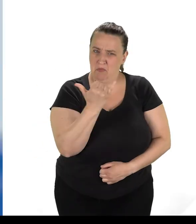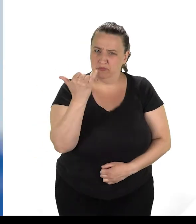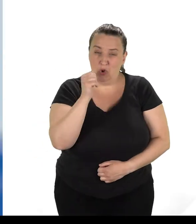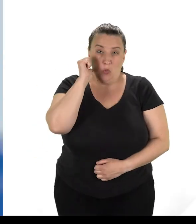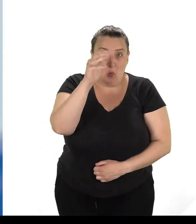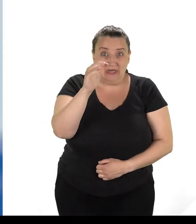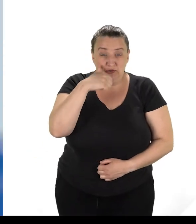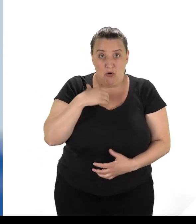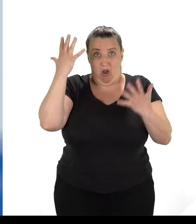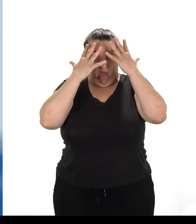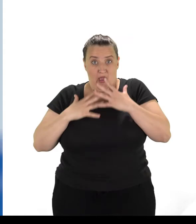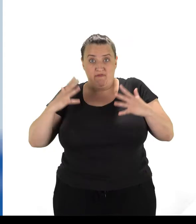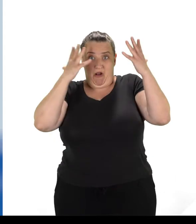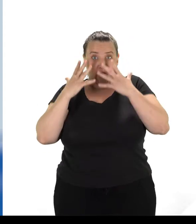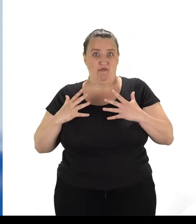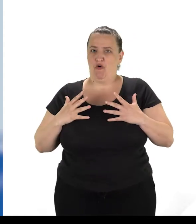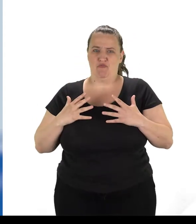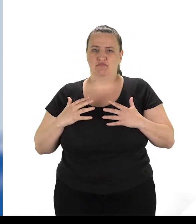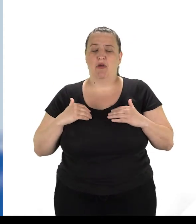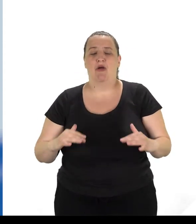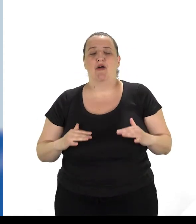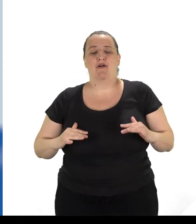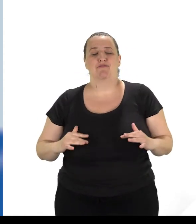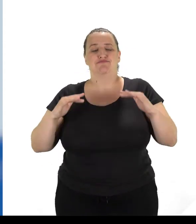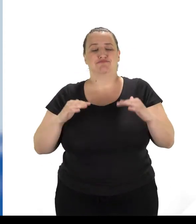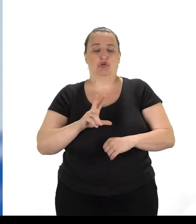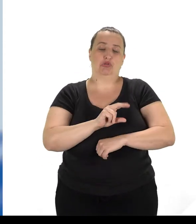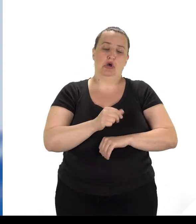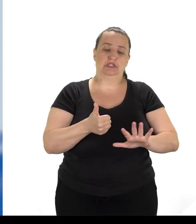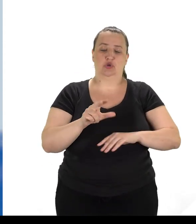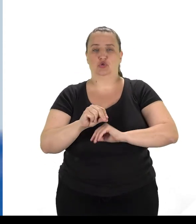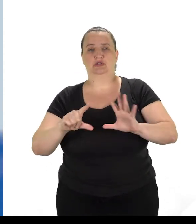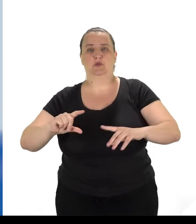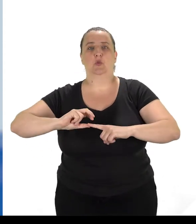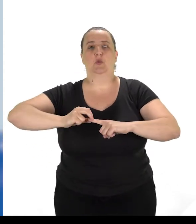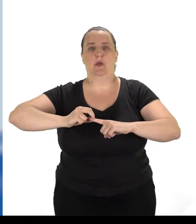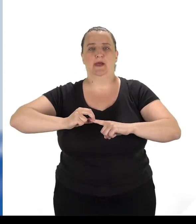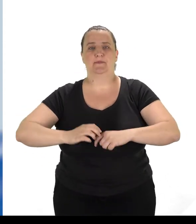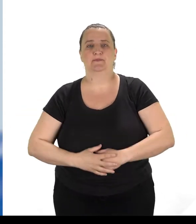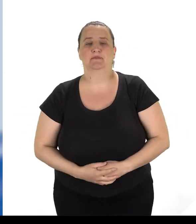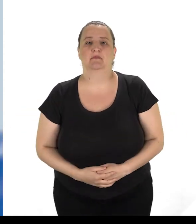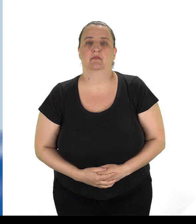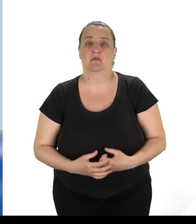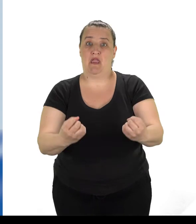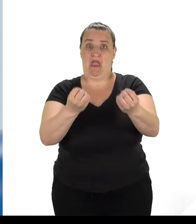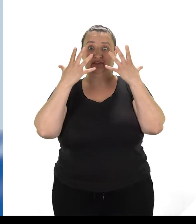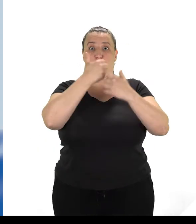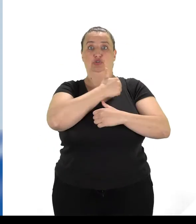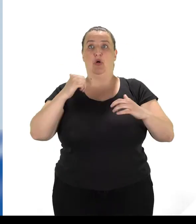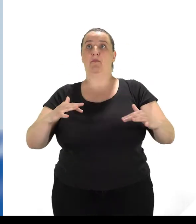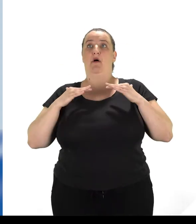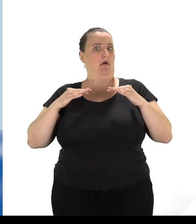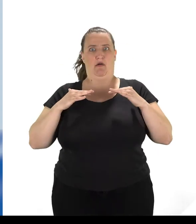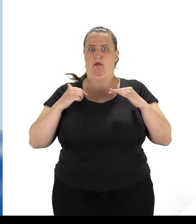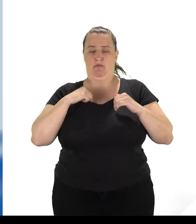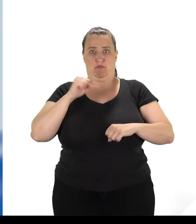Il n'est pas nécessaire de me baigner tous les jours. L'eau du bain doit être à 36-37 degrés. Ne me laissez jamais